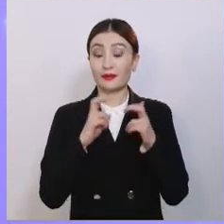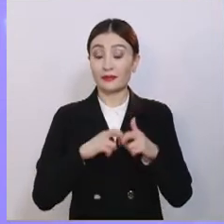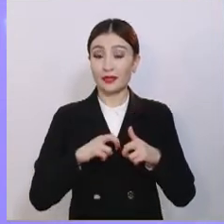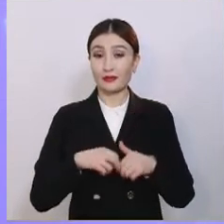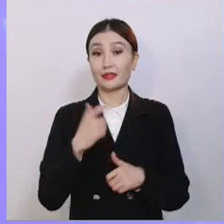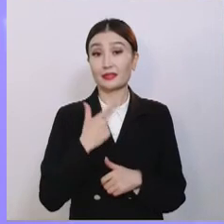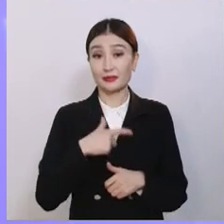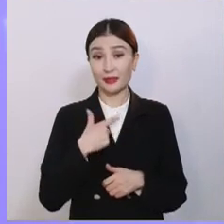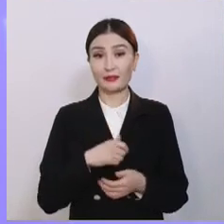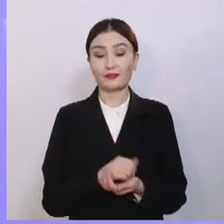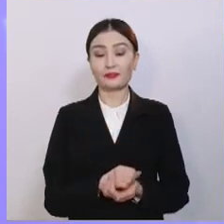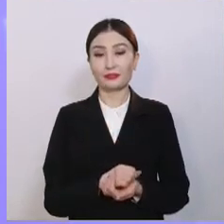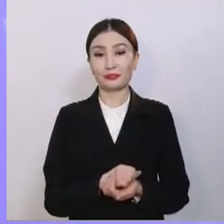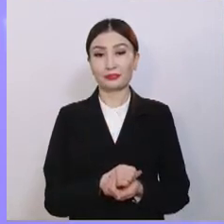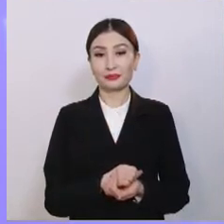Проверьте себя.